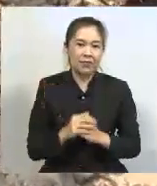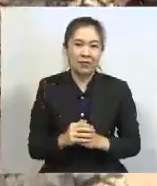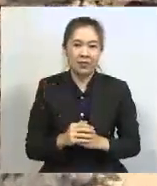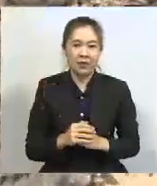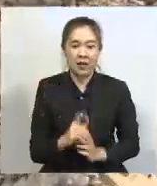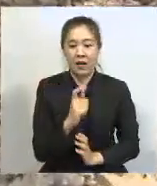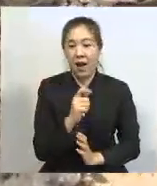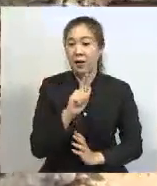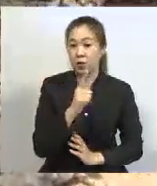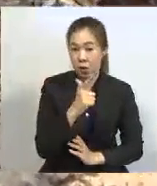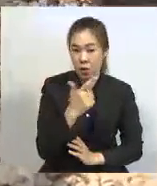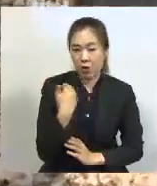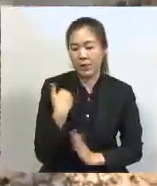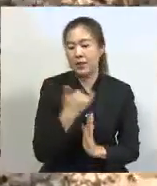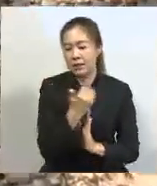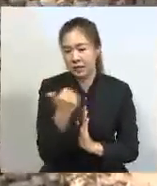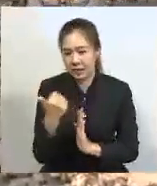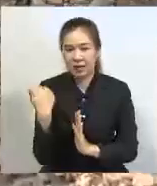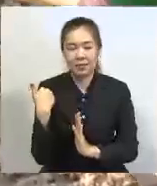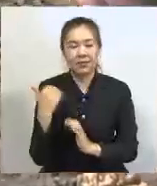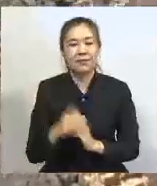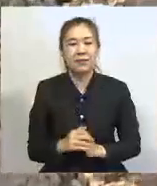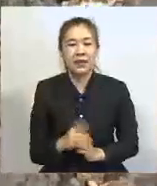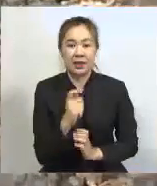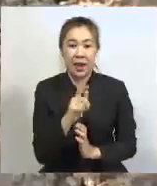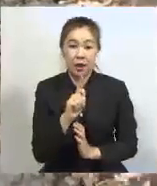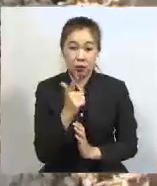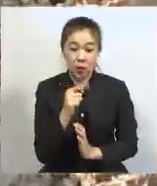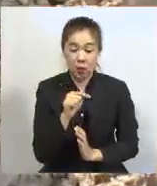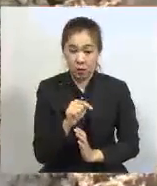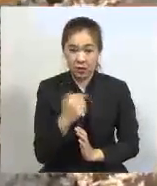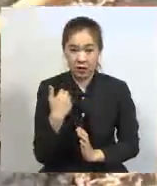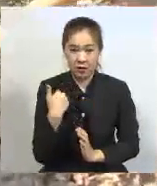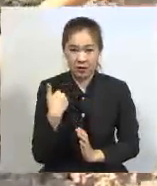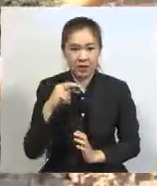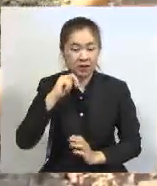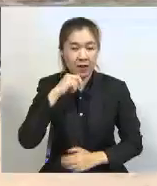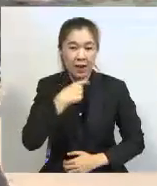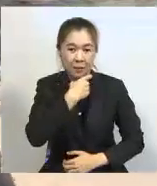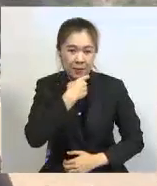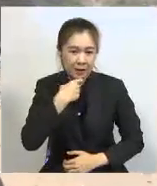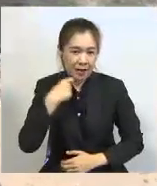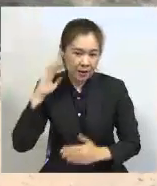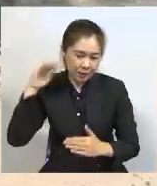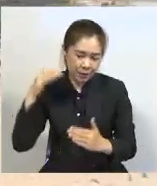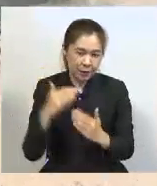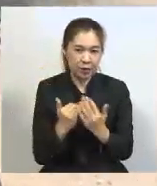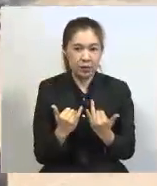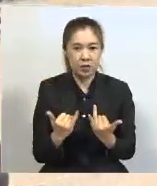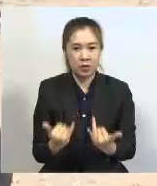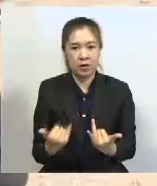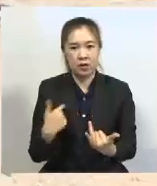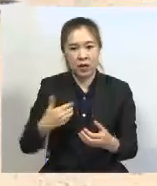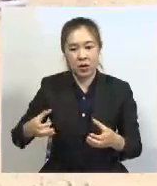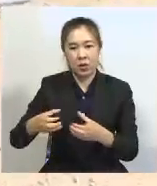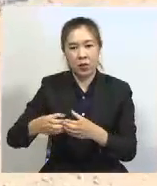งในจังหวัดอ่างทองแล้วก็จังหวัดอื่นๆด้วยโดยที่อ่างทองจังหวัดเดียวเนี่ยนะคะตั้งแต่เกิดวิกฤตภัยแล้งมาทีมงานเข้าไปขุ